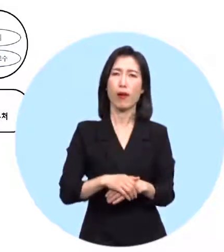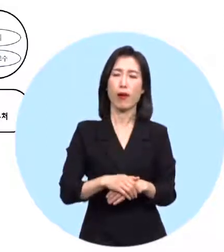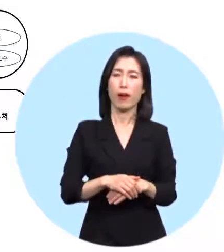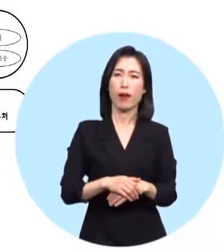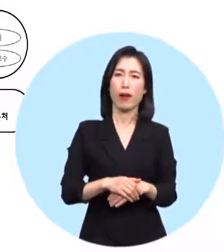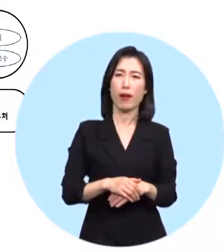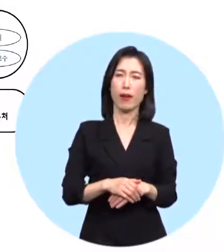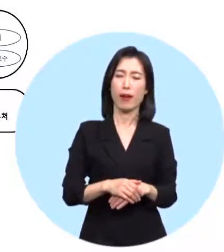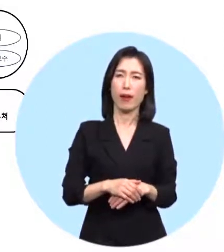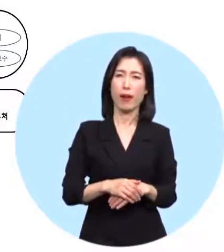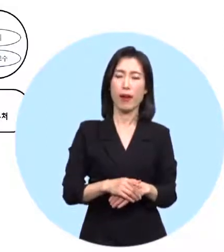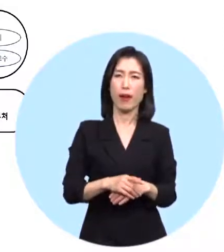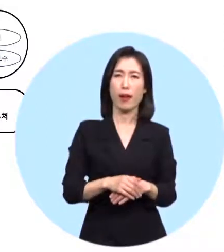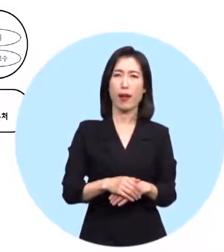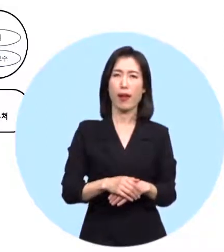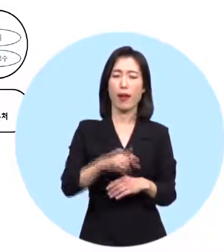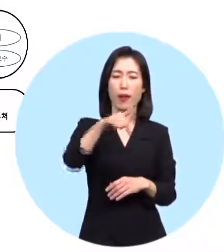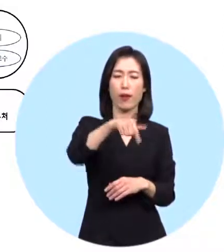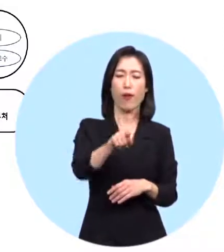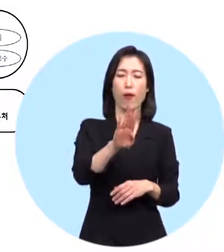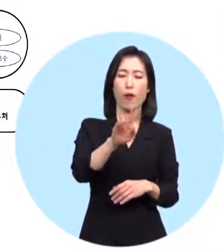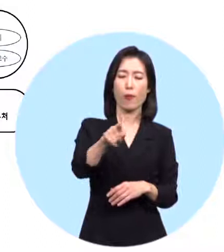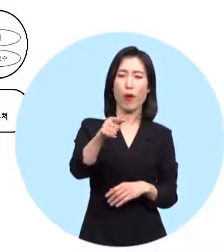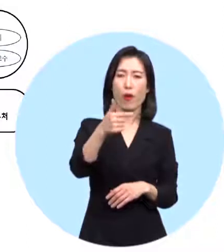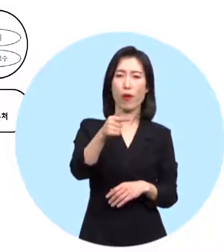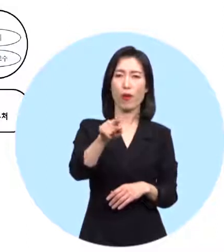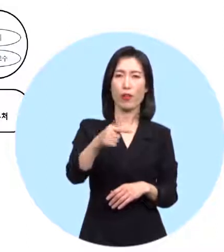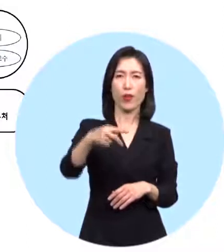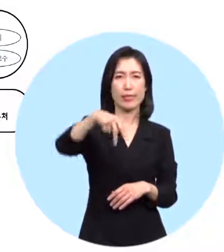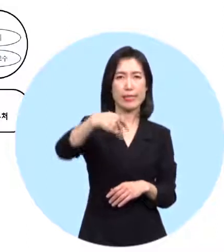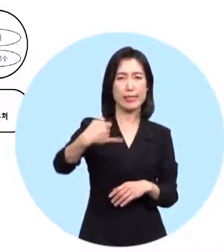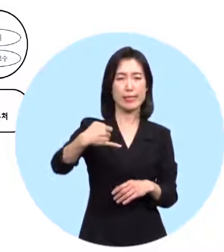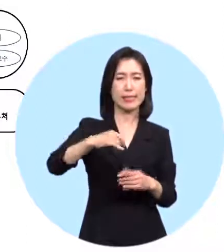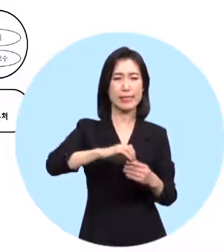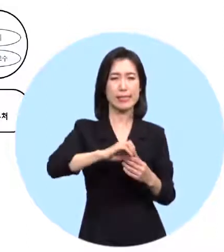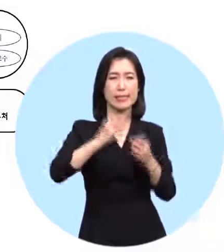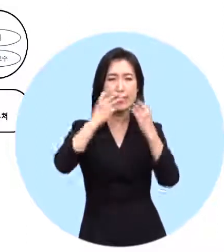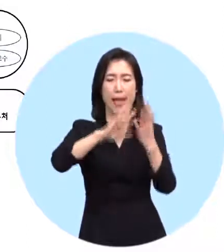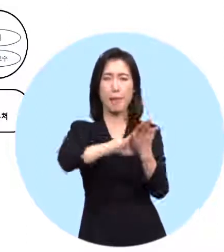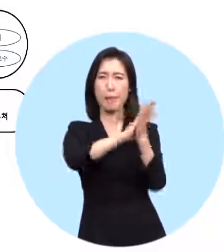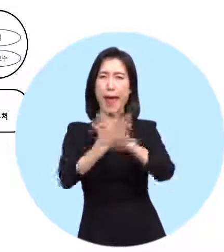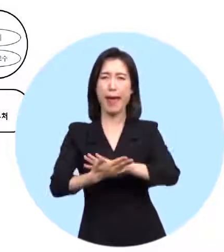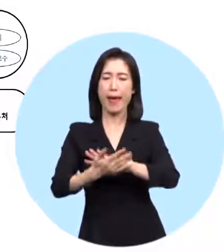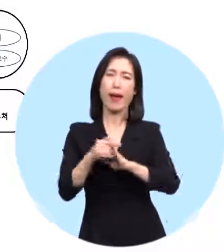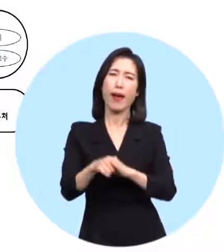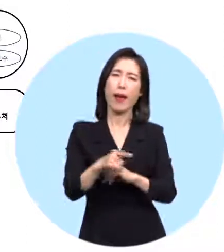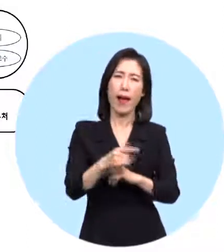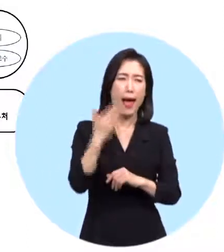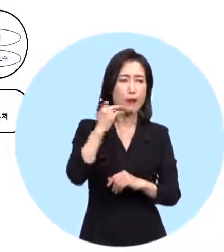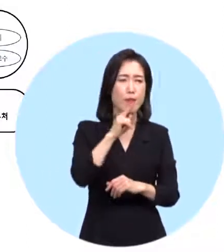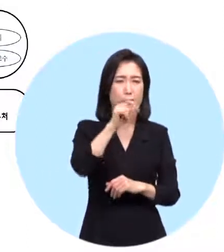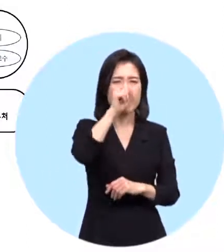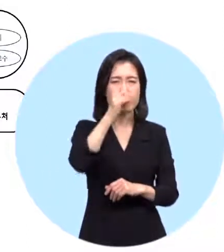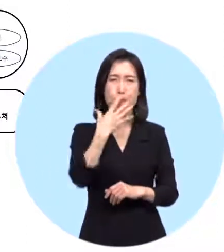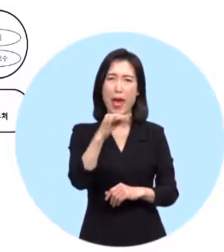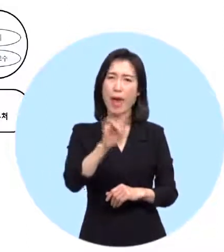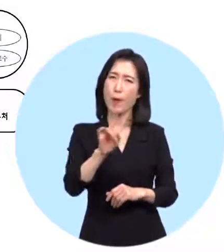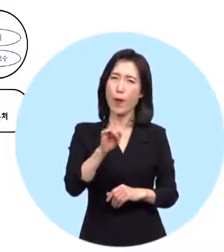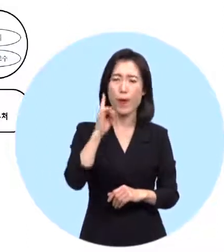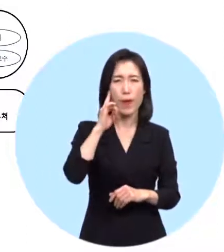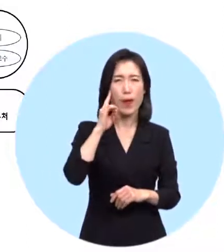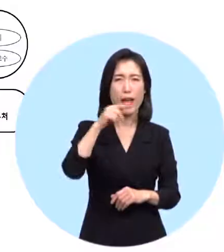거버넌스 리셋을 뭘로 할까 하다가 재편으로 했다가 오늘 새 판으로. 그래서